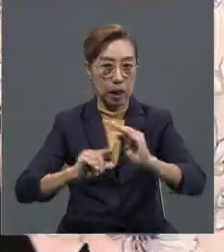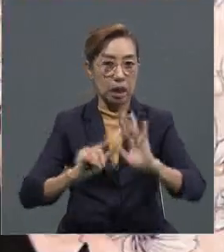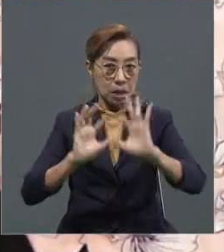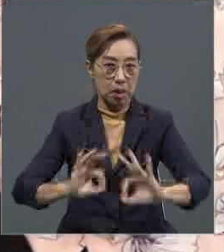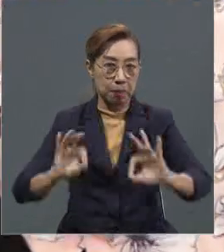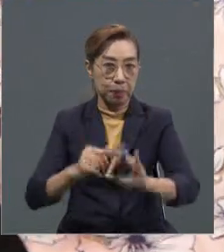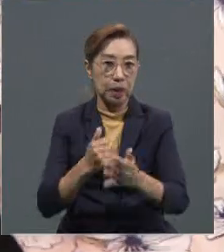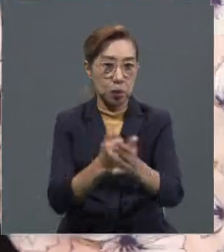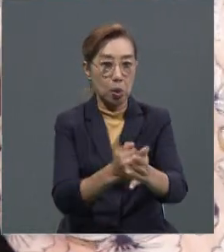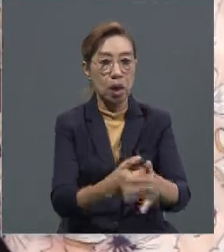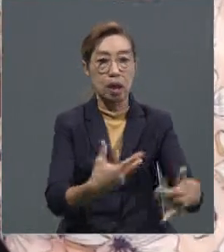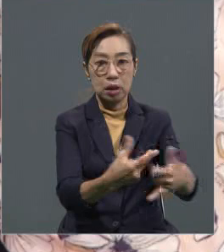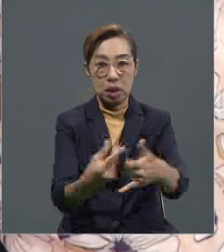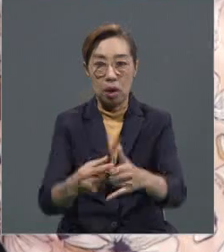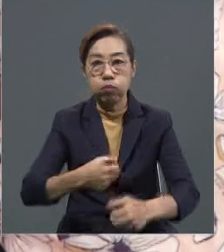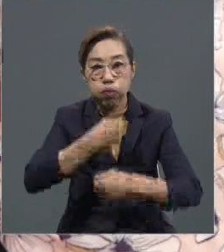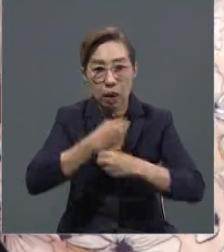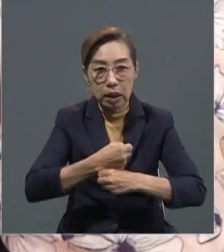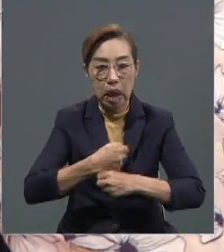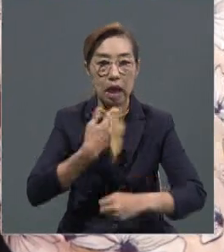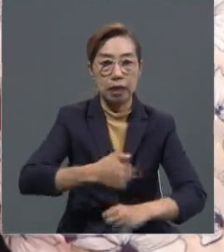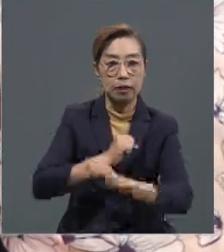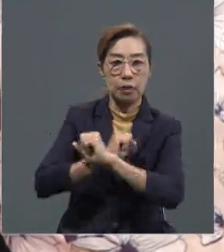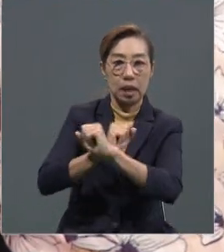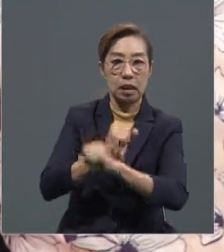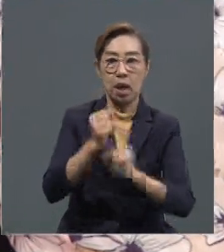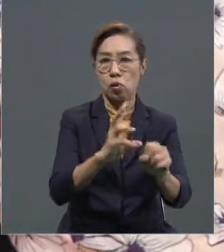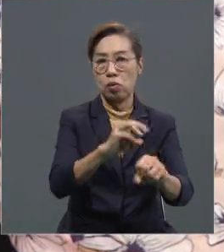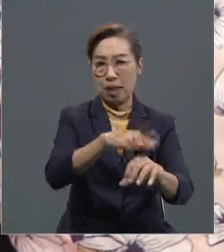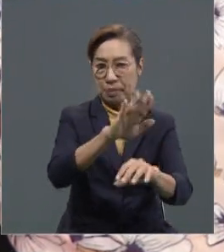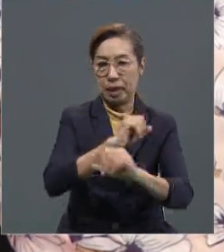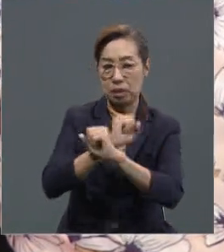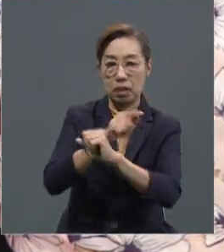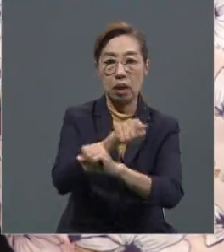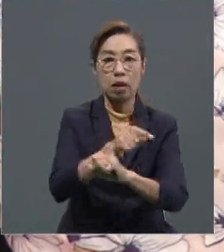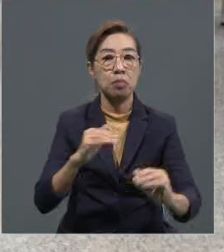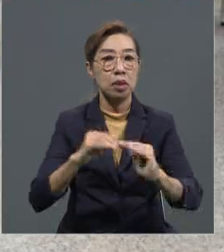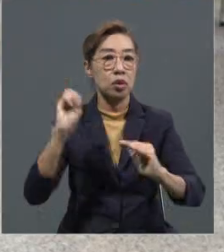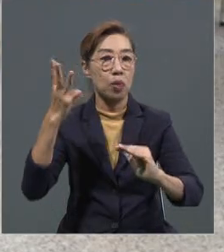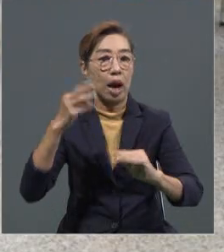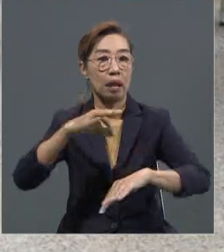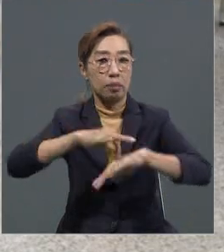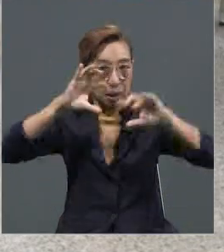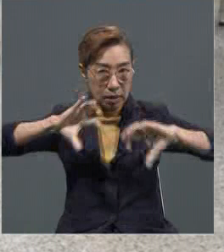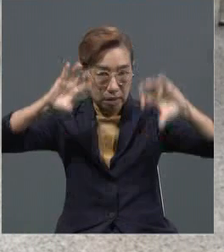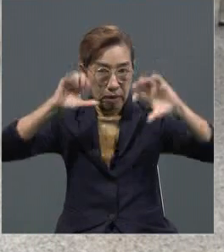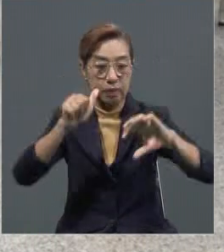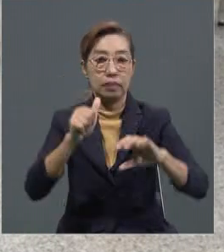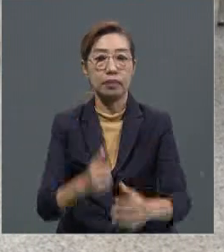สร้างเสริมการป้องกันโรคให้กับผู้สูงอายุ 65ปีขึ้นไปโดยใช้สิทธิ์สวัสดิการข้าราชการ